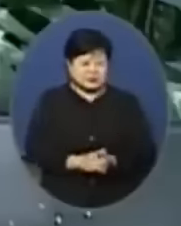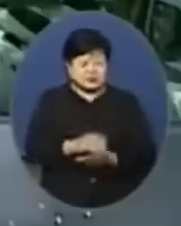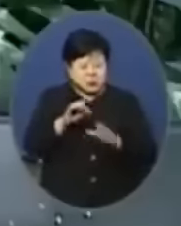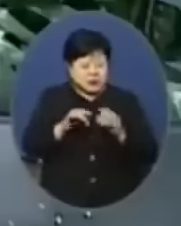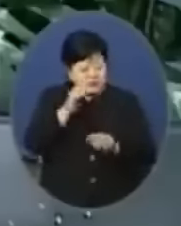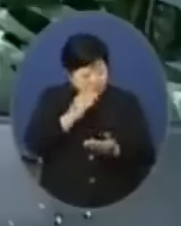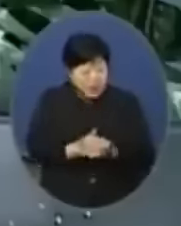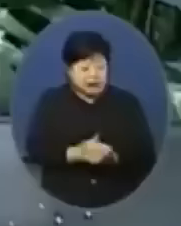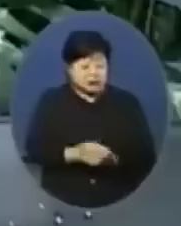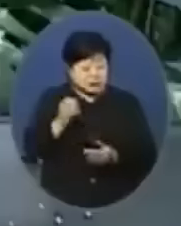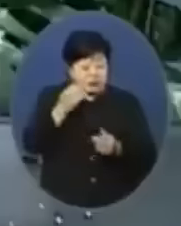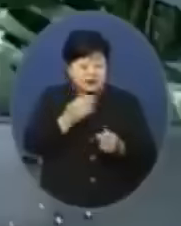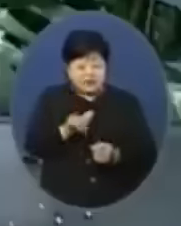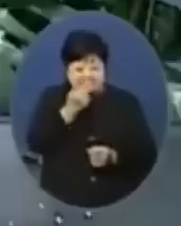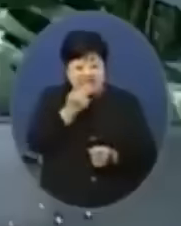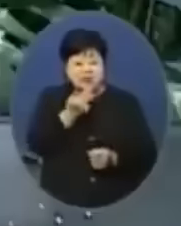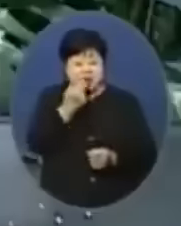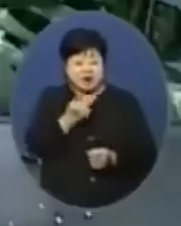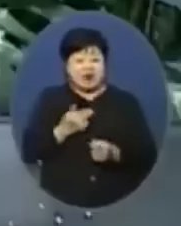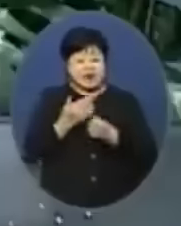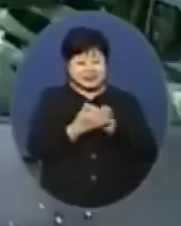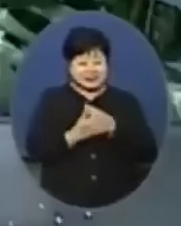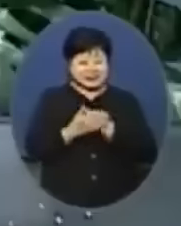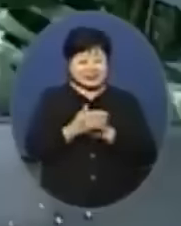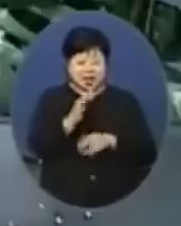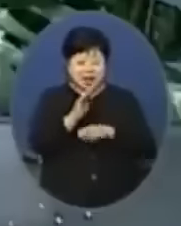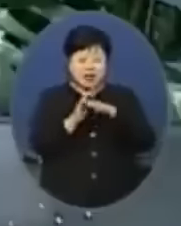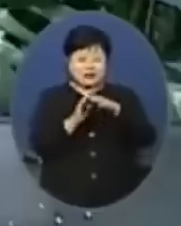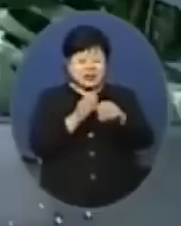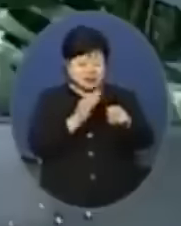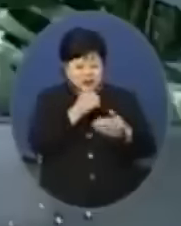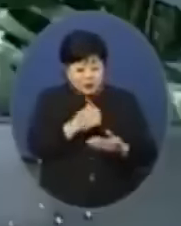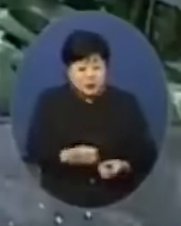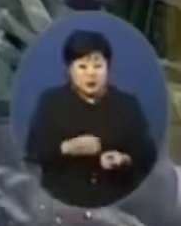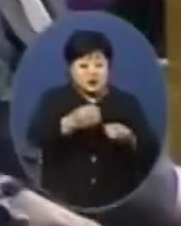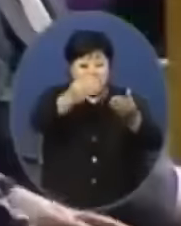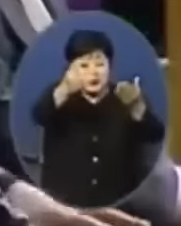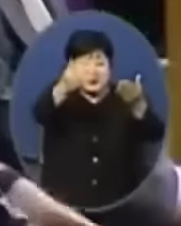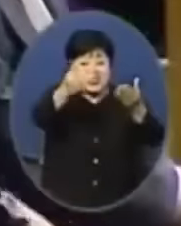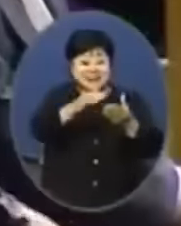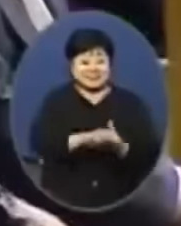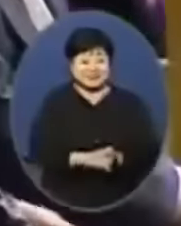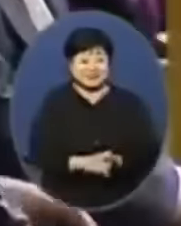마십시오. 성령의 생명의 은혜가 차고 넘치게 되시기를 주의 이름으로 축복합니다.